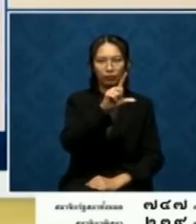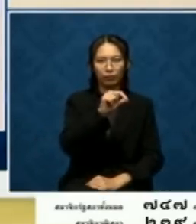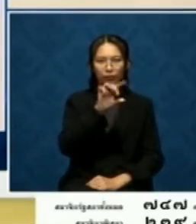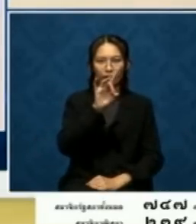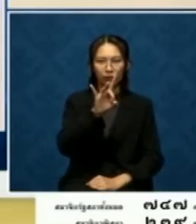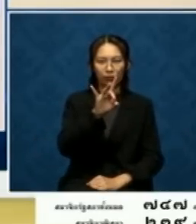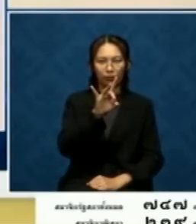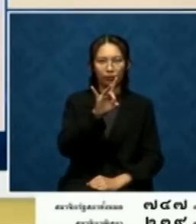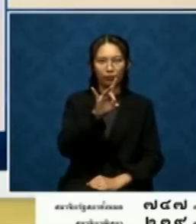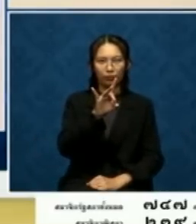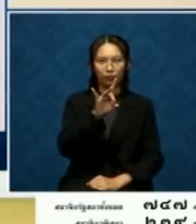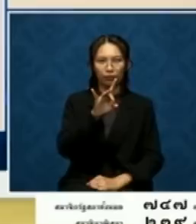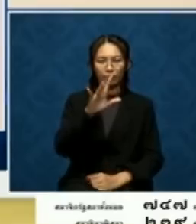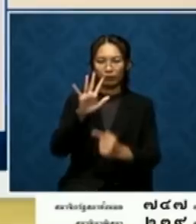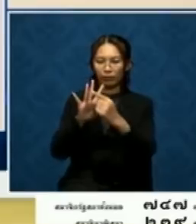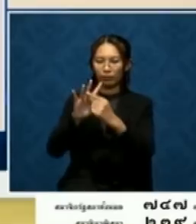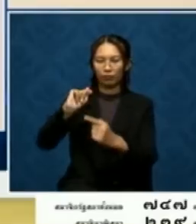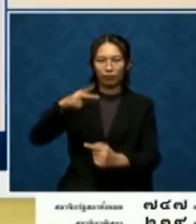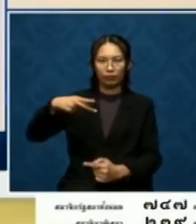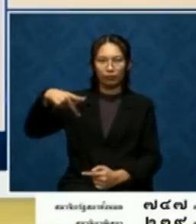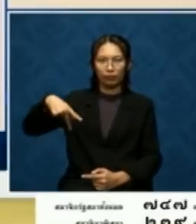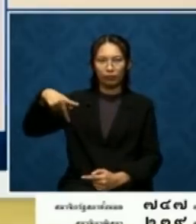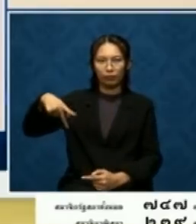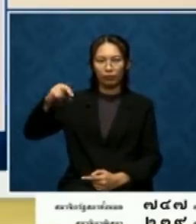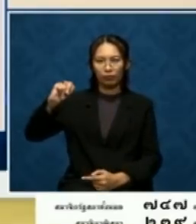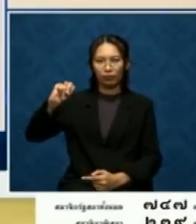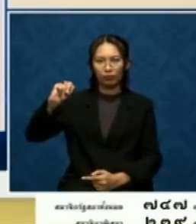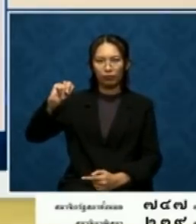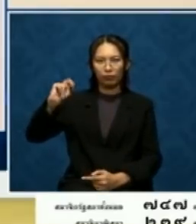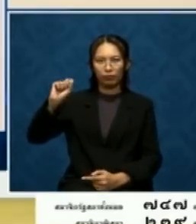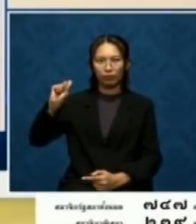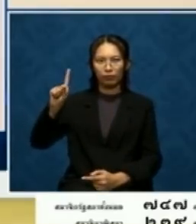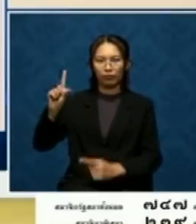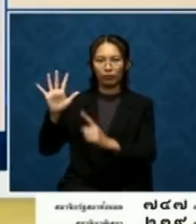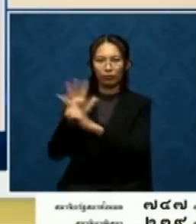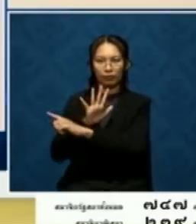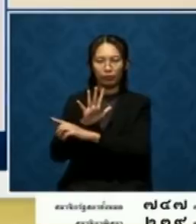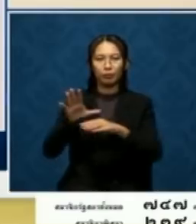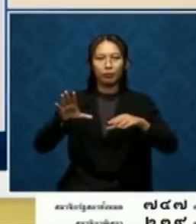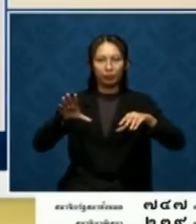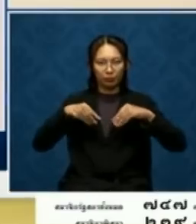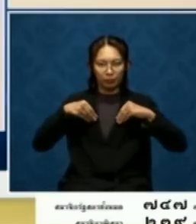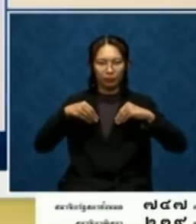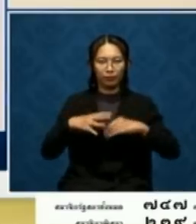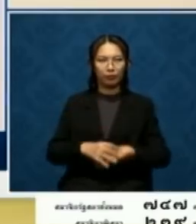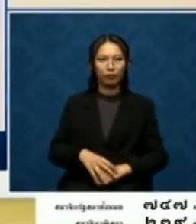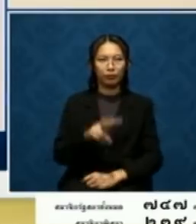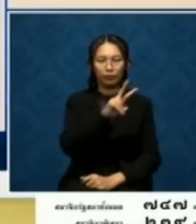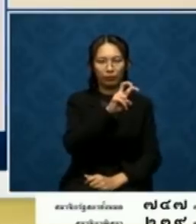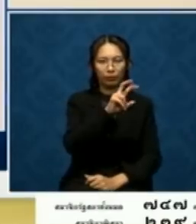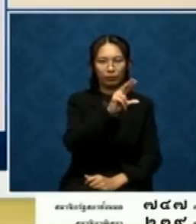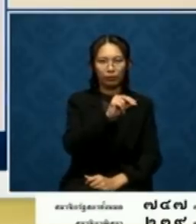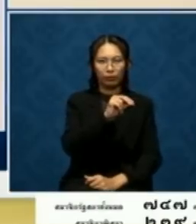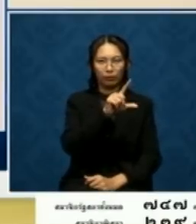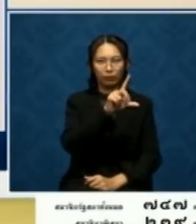นมาที่เรื่องของตำแหน่งคณะรัฐมนตรีกันนิดนึงนะคะเพราะว่าตอนนี้เรามองว่าคุณเศรษฐาก็น่าจะมีโอกาสที่จะมีเสียงเพียงพอที่จะก้าวไปถึงตำแหน่งนายกรั